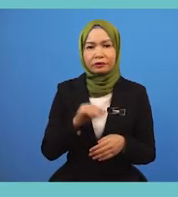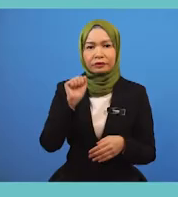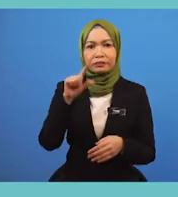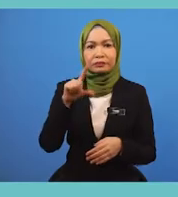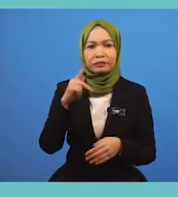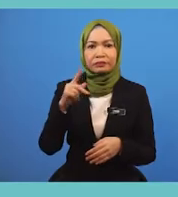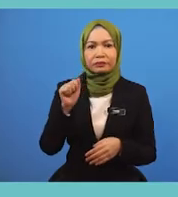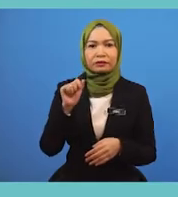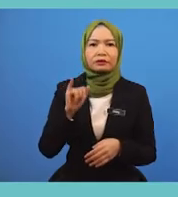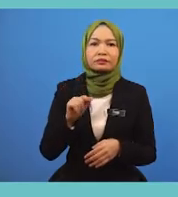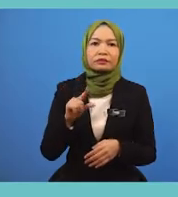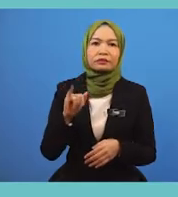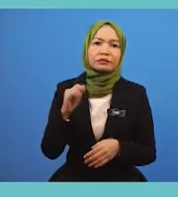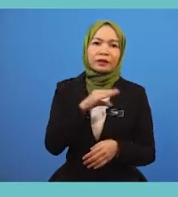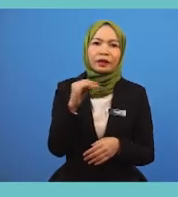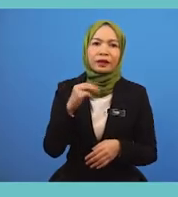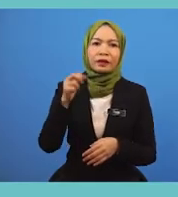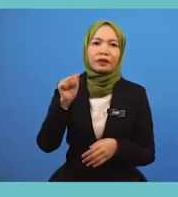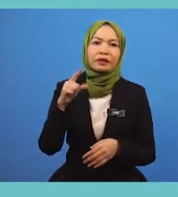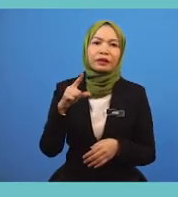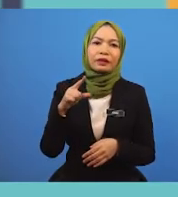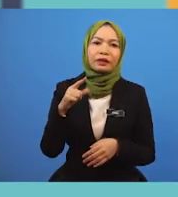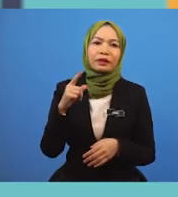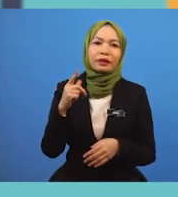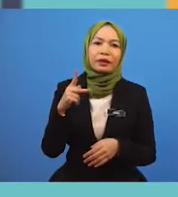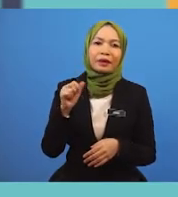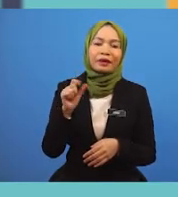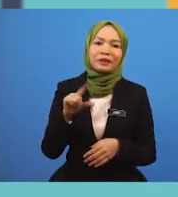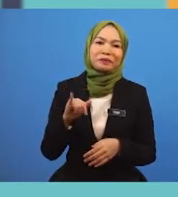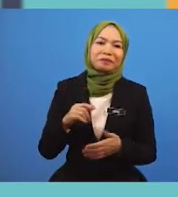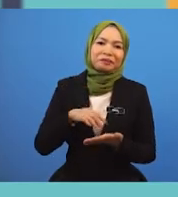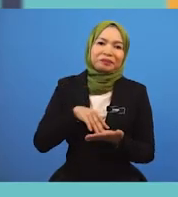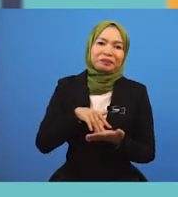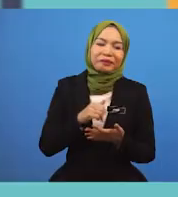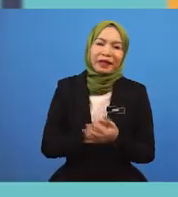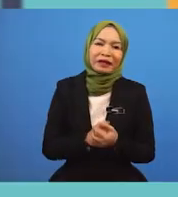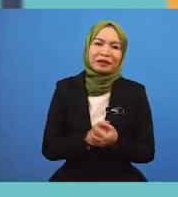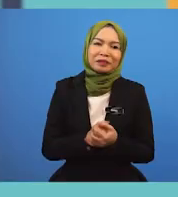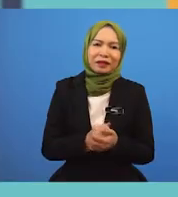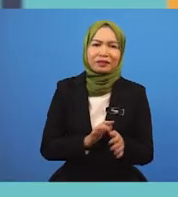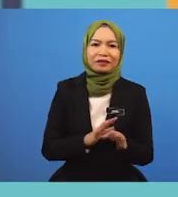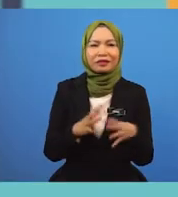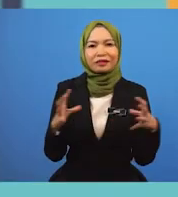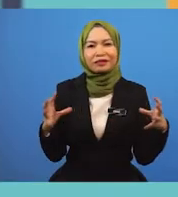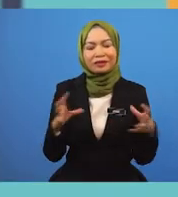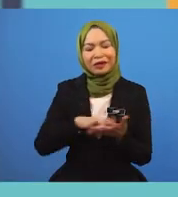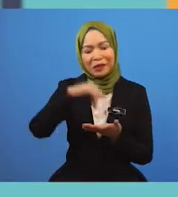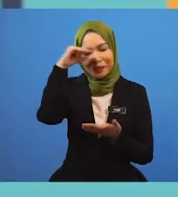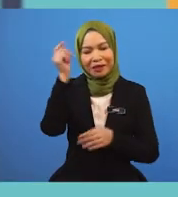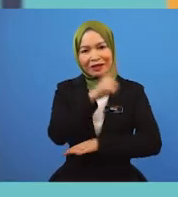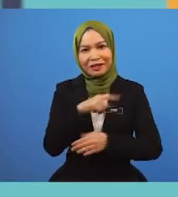penutralan asid lemah dan alkali lemah. Banyaknya kita belajar hari ini. Ya,